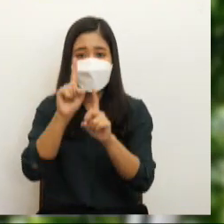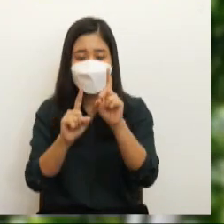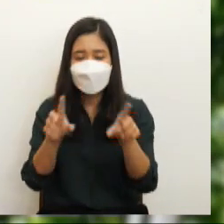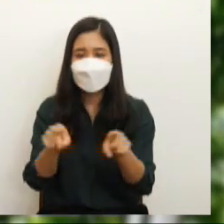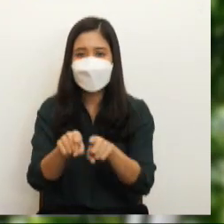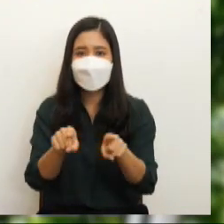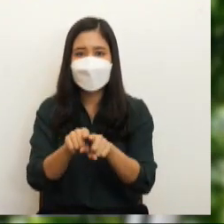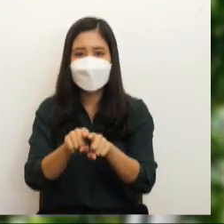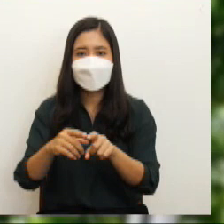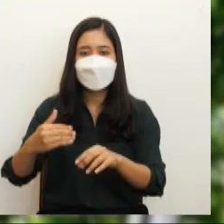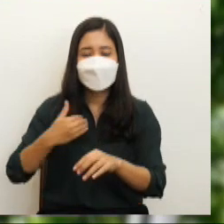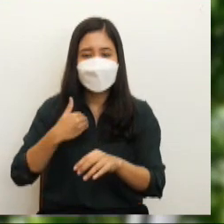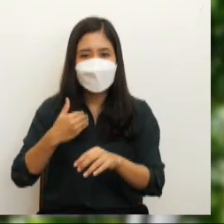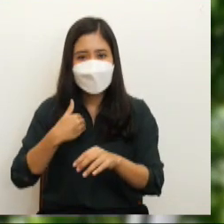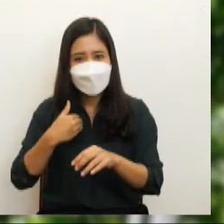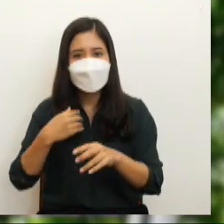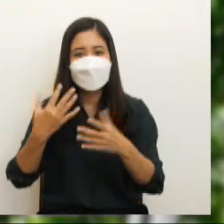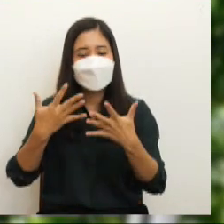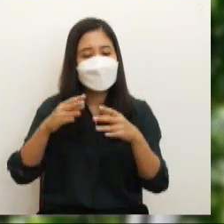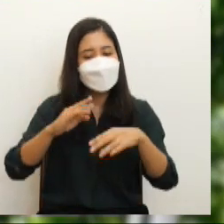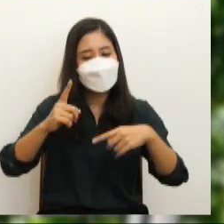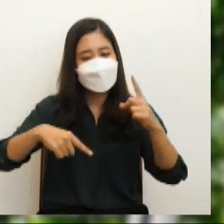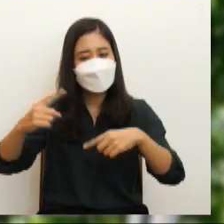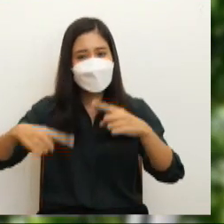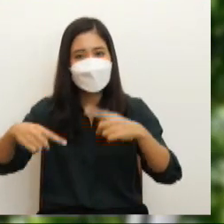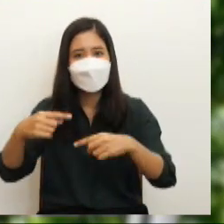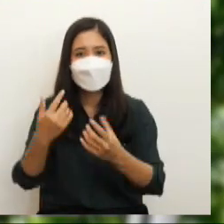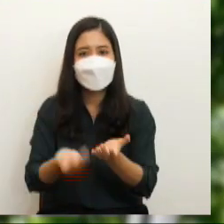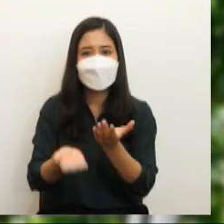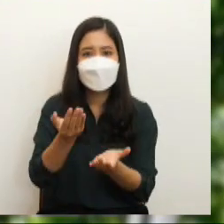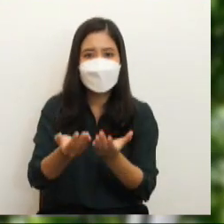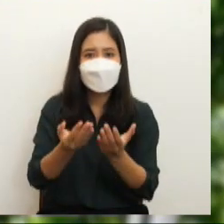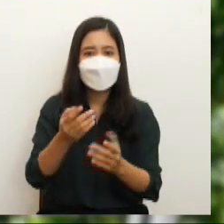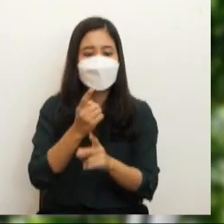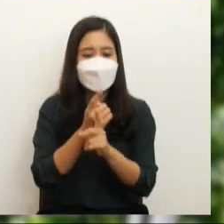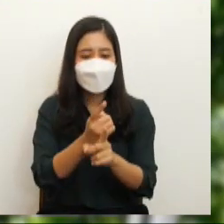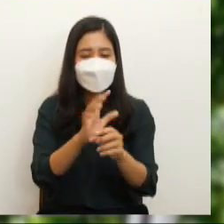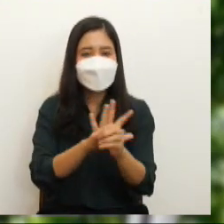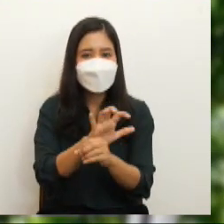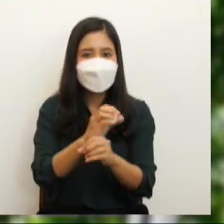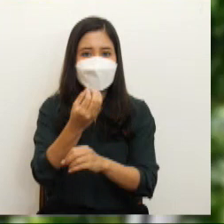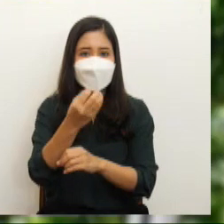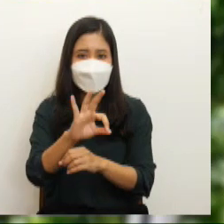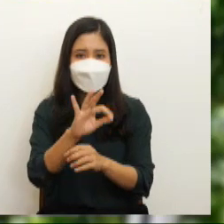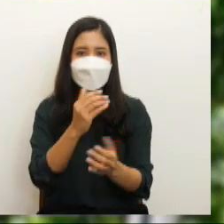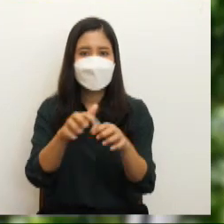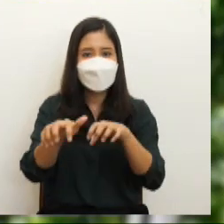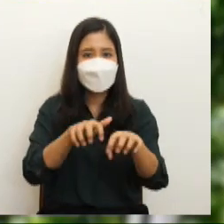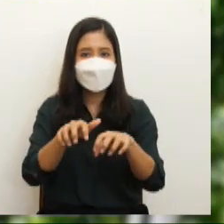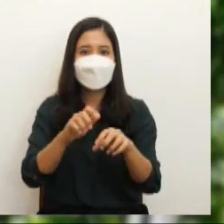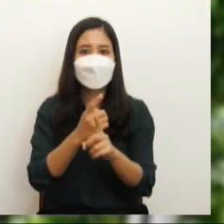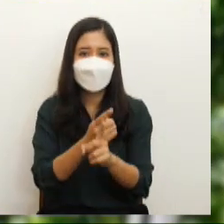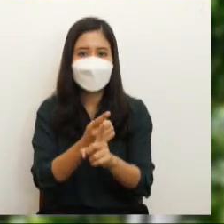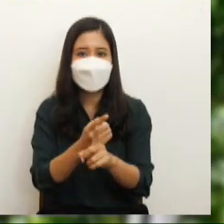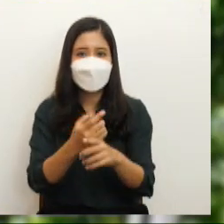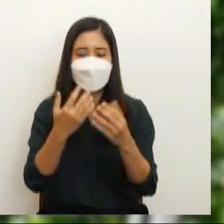ราจะมีการปลดล็อกหรือการปรับให้สอดรับกับสถานการณ์นี้แต่สิ่งหนึ่งสิ่งใดนะครับภายใต้ที่สิ่งที่ต้